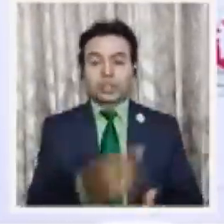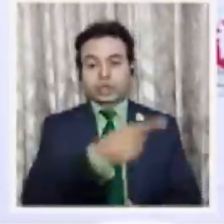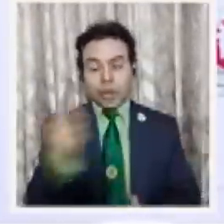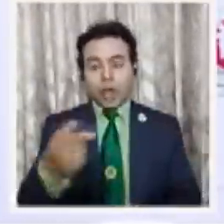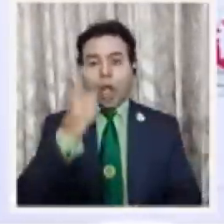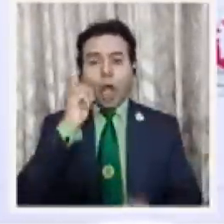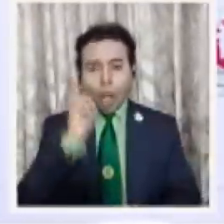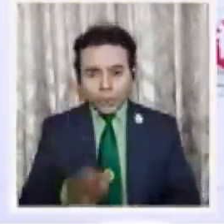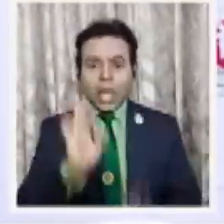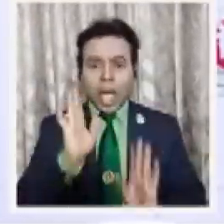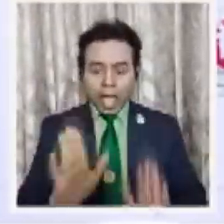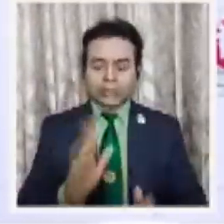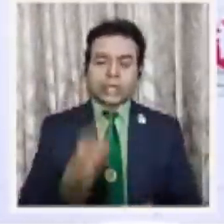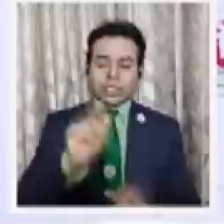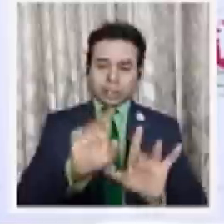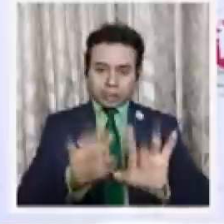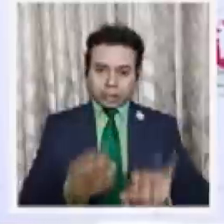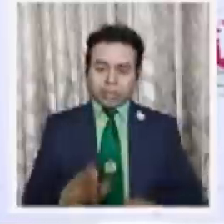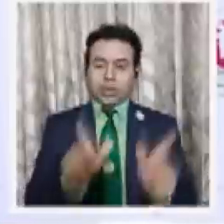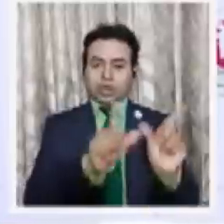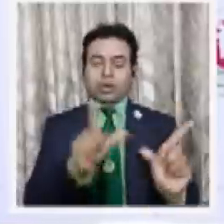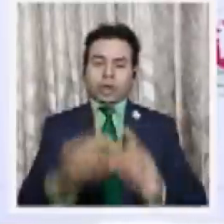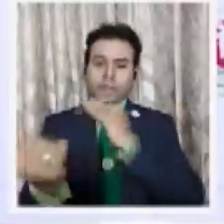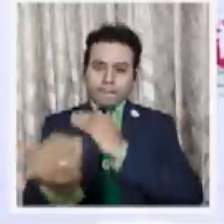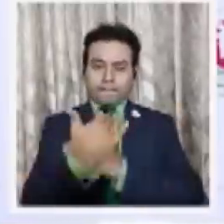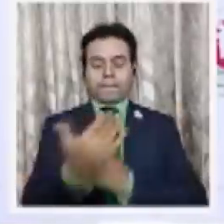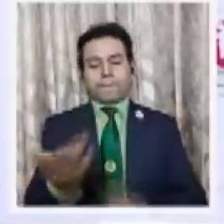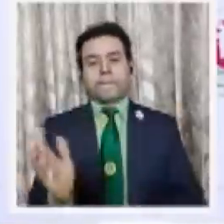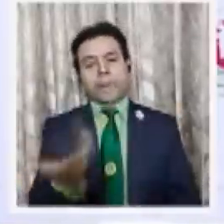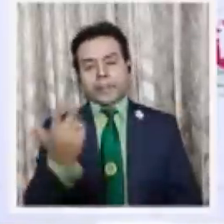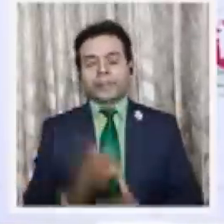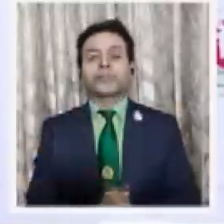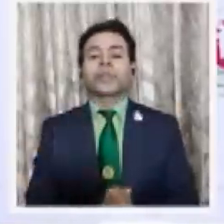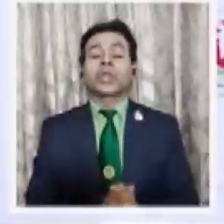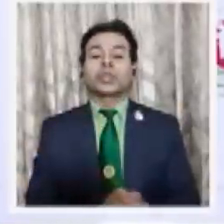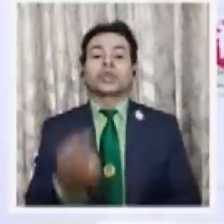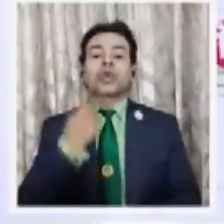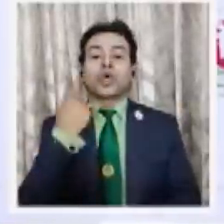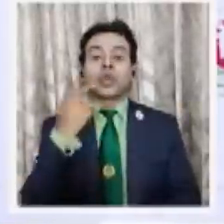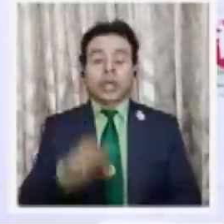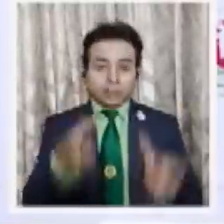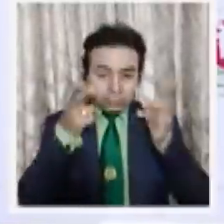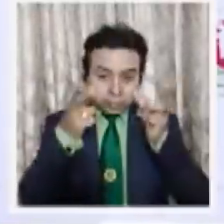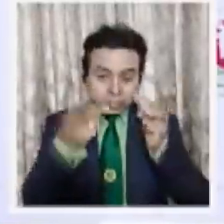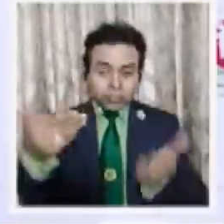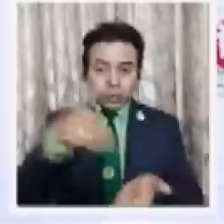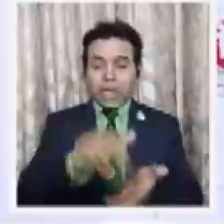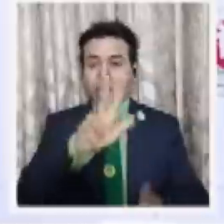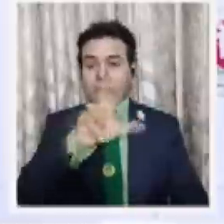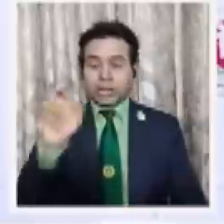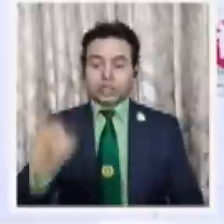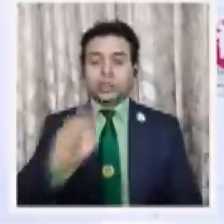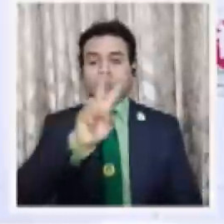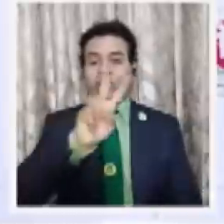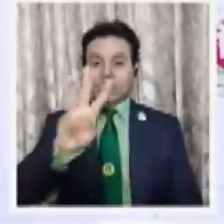www.dghs.gov.bd। এই ওয়েবসাইটে করোনা কর্নারে গেলে এই লিঙ্কটি পাওয়া যায়। এই লিঙ্কটি আপনারা ব্যবহার করে অভিযোগ প্রেরণ করতে